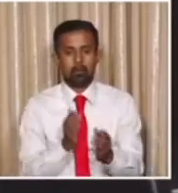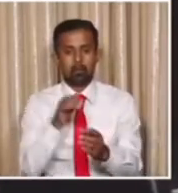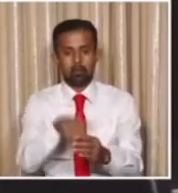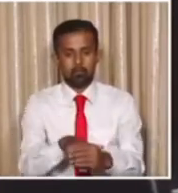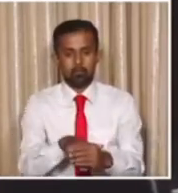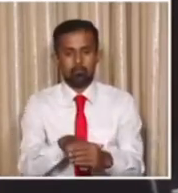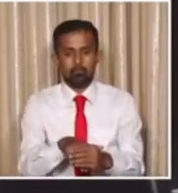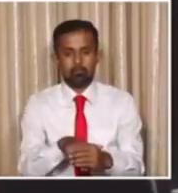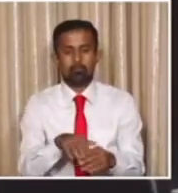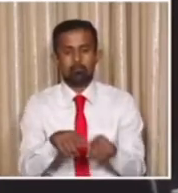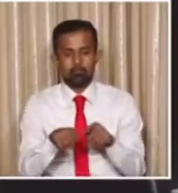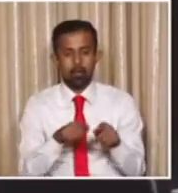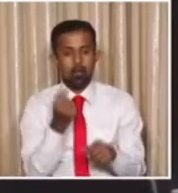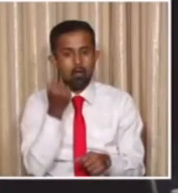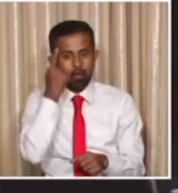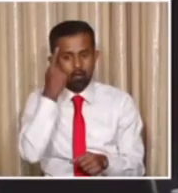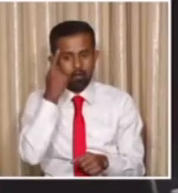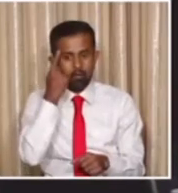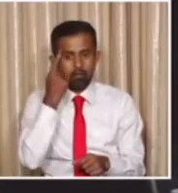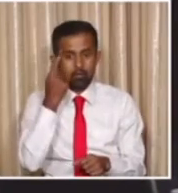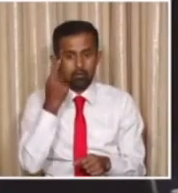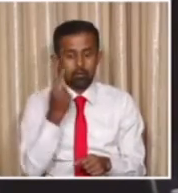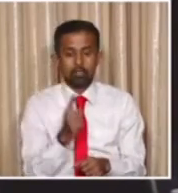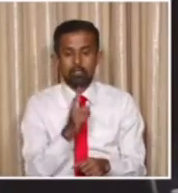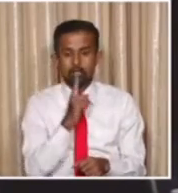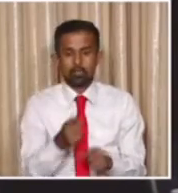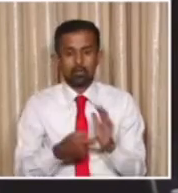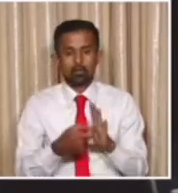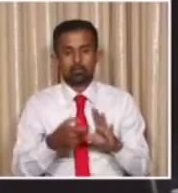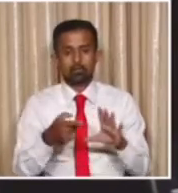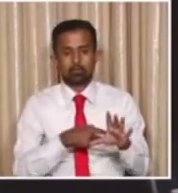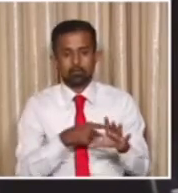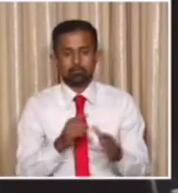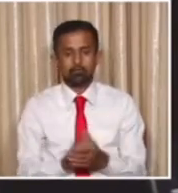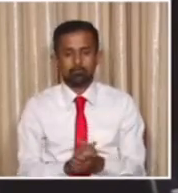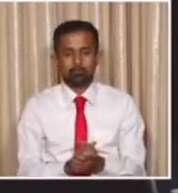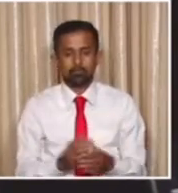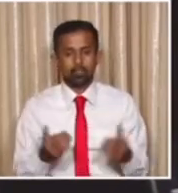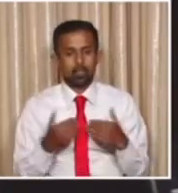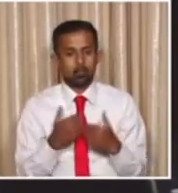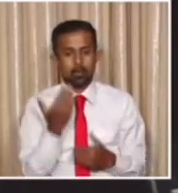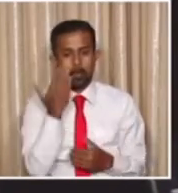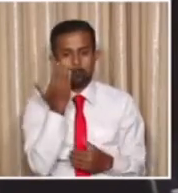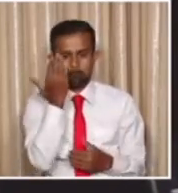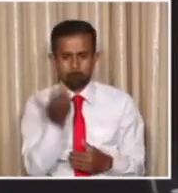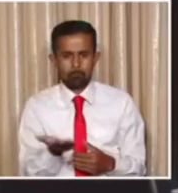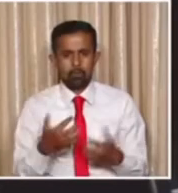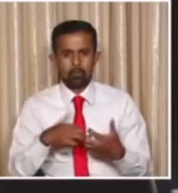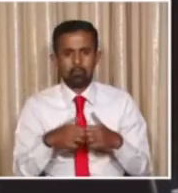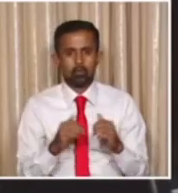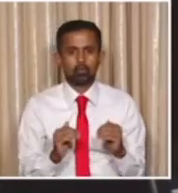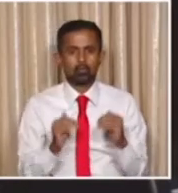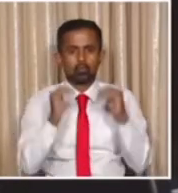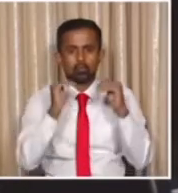වෙලා තියෙනවා කියන අදහස ඒත්තු ගන්නවන්න උත්සාහ කරනවා අපිට නම් පේන්නේ අරුබුදයෙන්